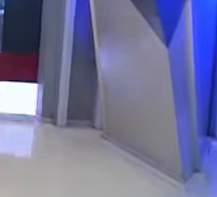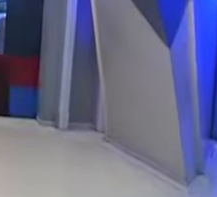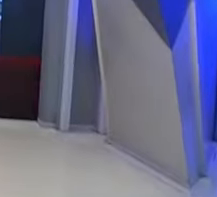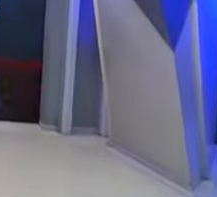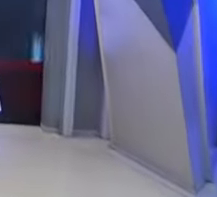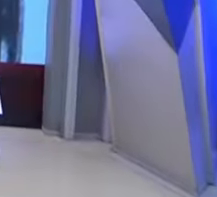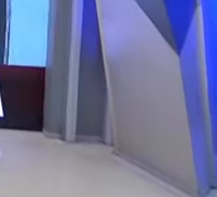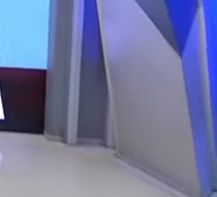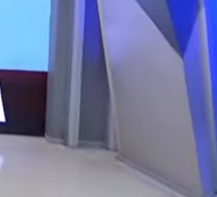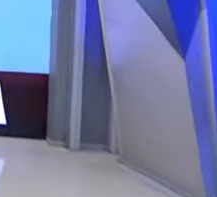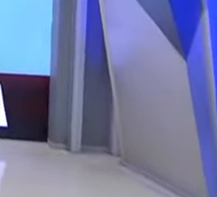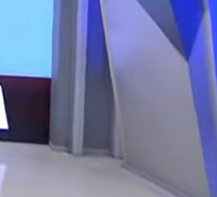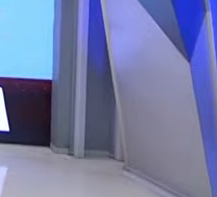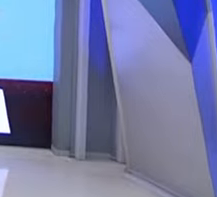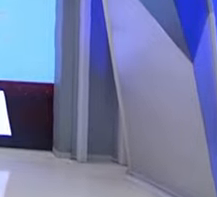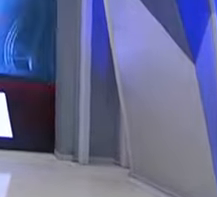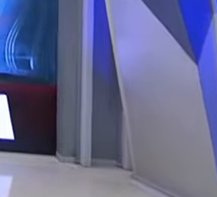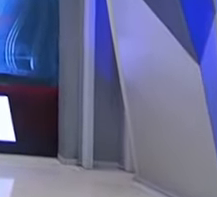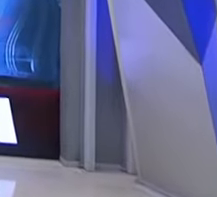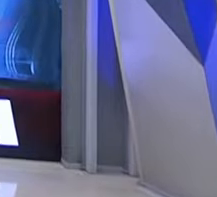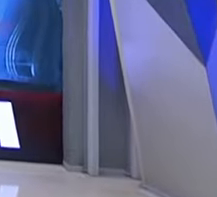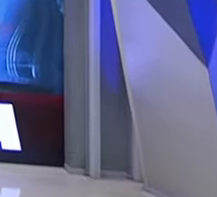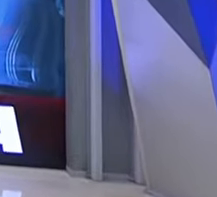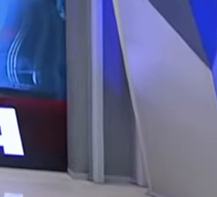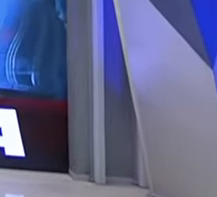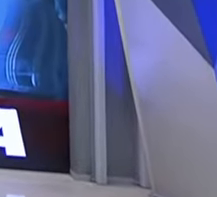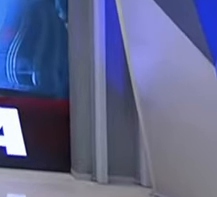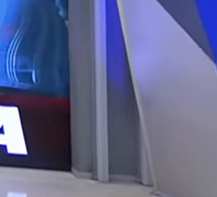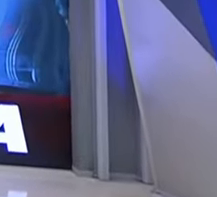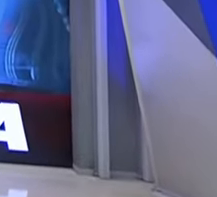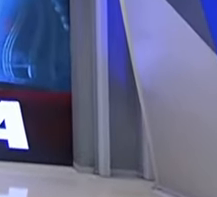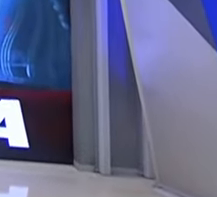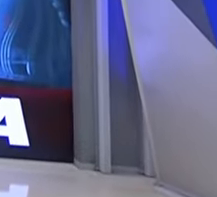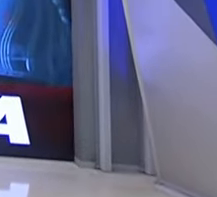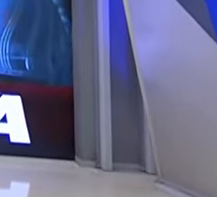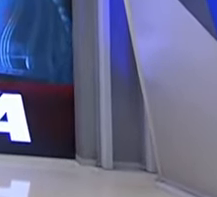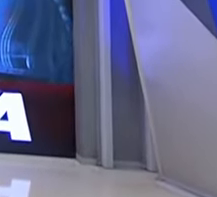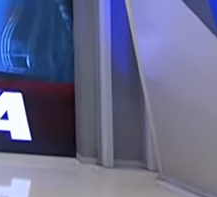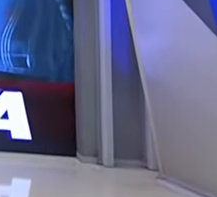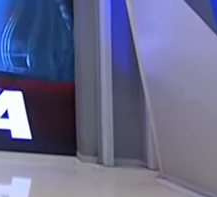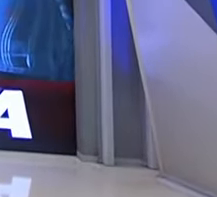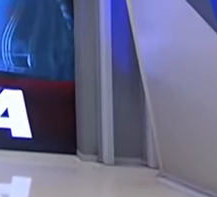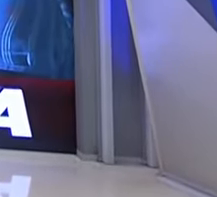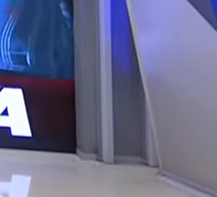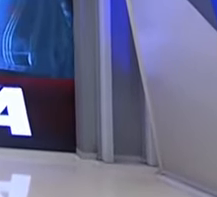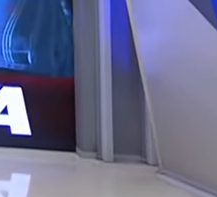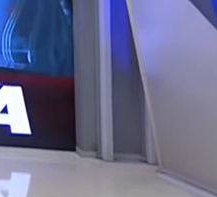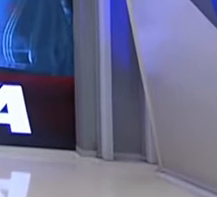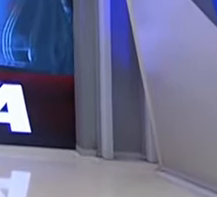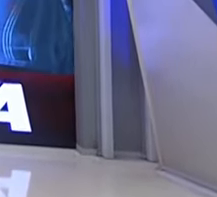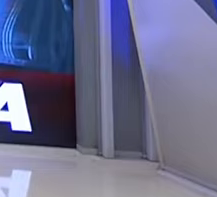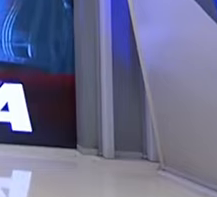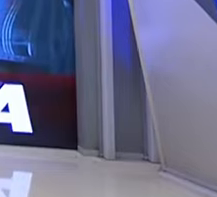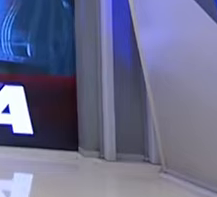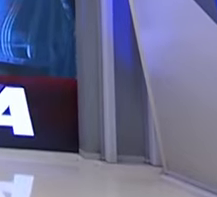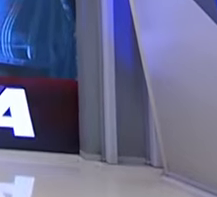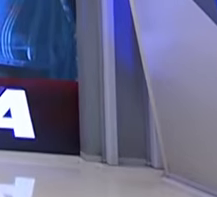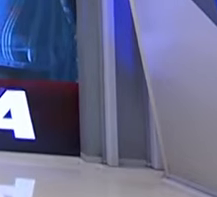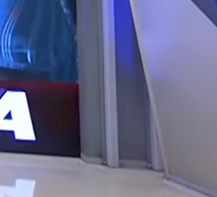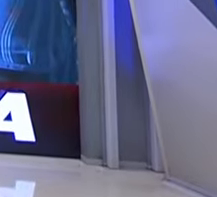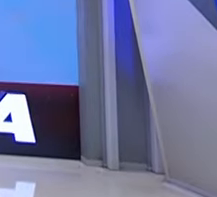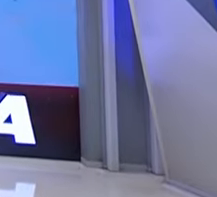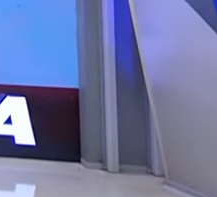Susunod, inahuli sa pangmomolestya umano sa mga anak na babae. Kahalayan, kinukuna ng video